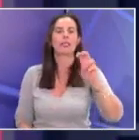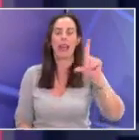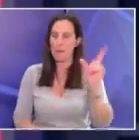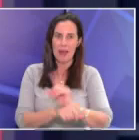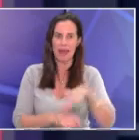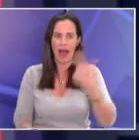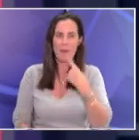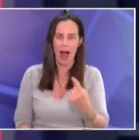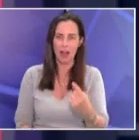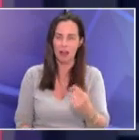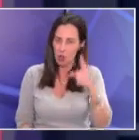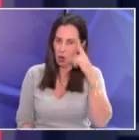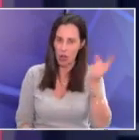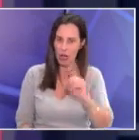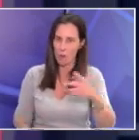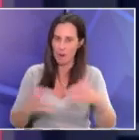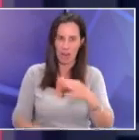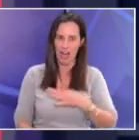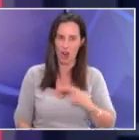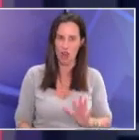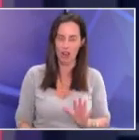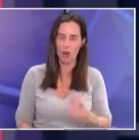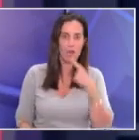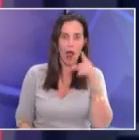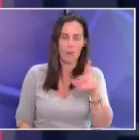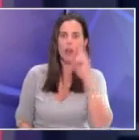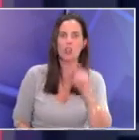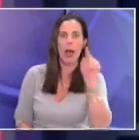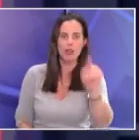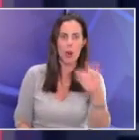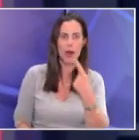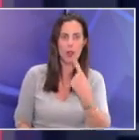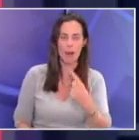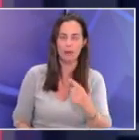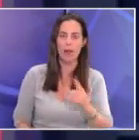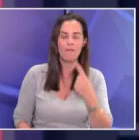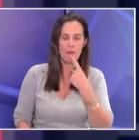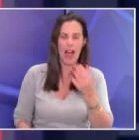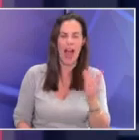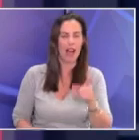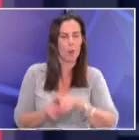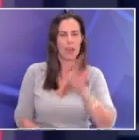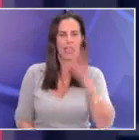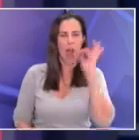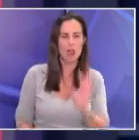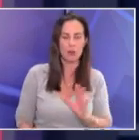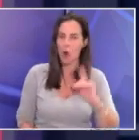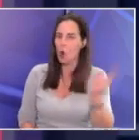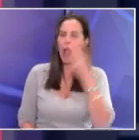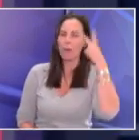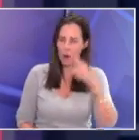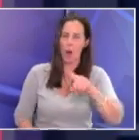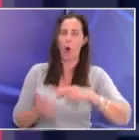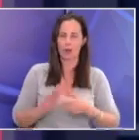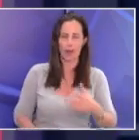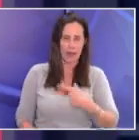מיד אחריו, ואתה יודע, היא לא מהמפלגה שלי. נכון. ואמרה לו, תתבייש לך על מה שעשית ועל האמירות הסקסיסטיות שלך. כולם הבינו למה